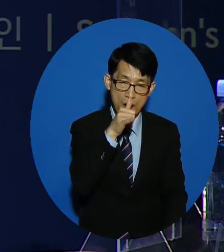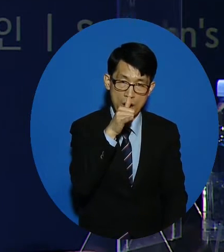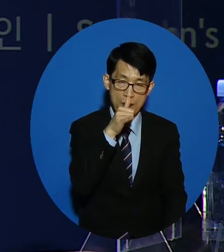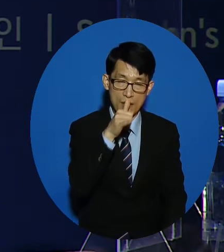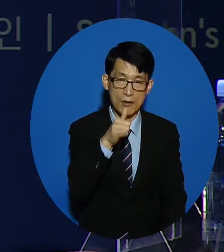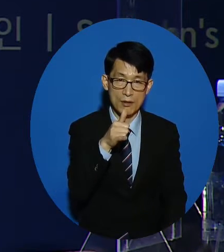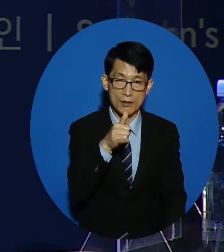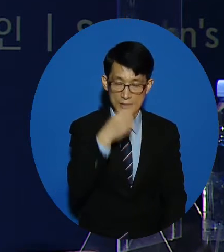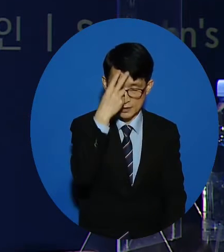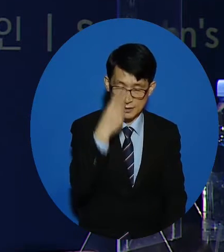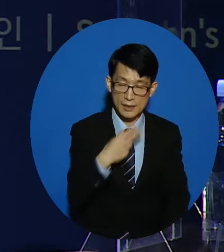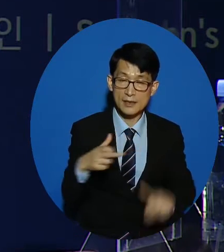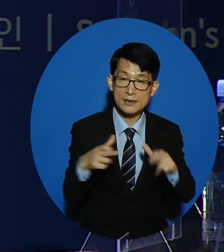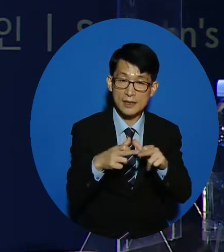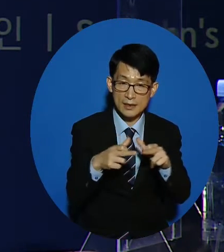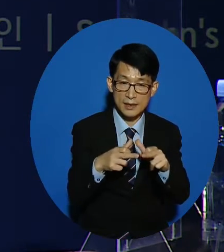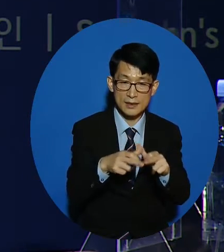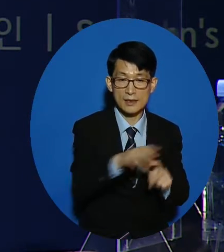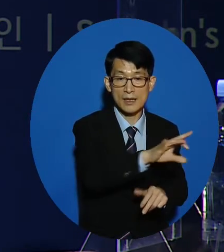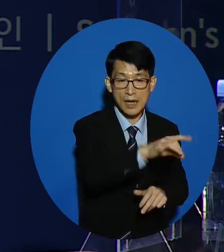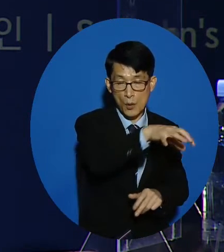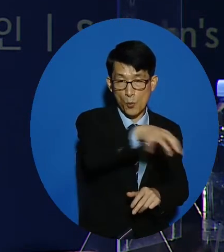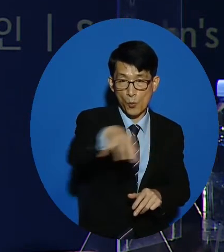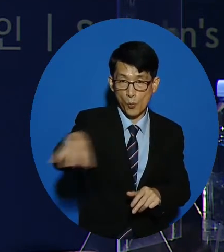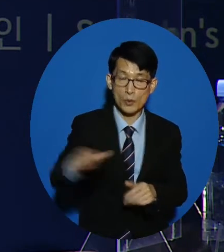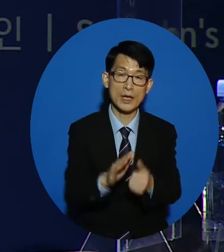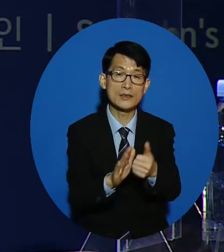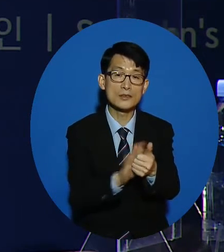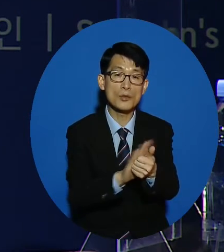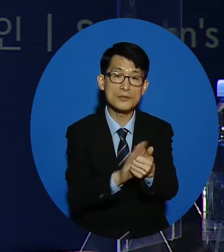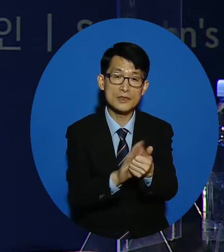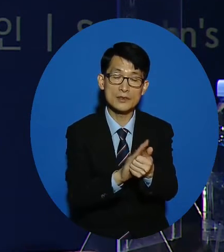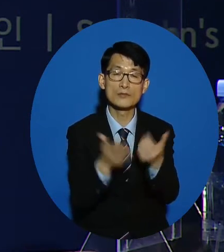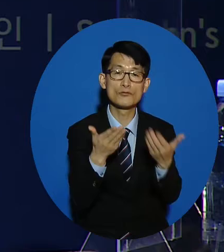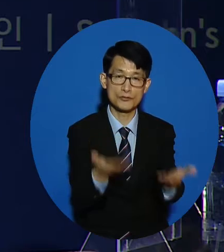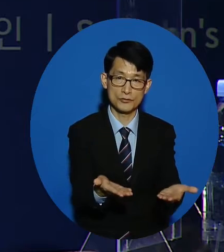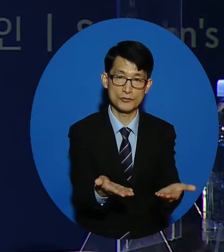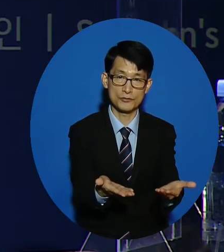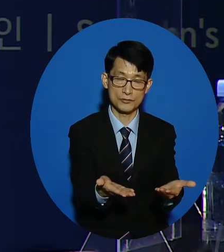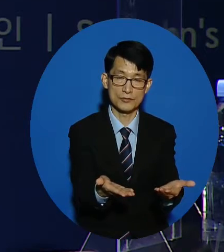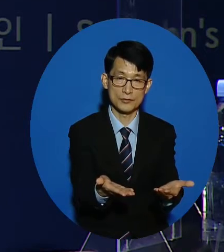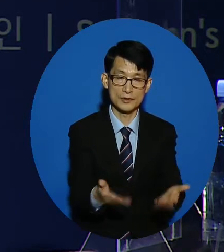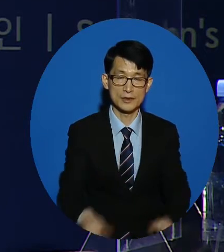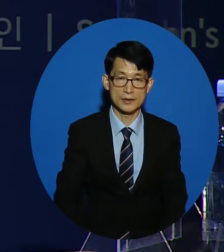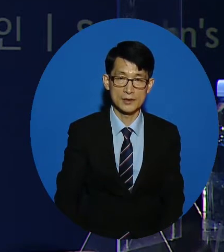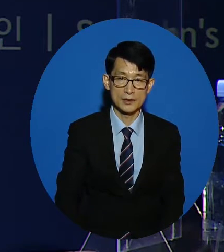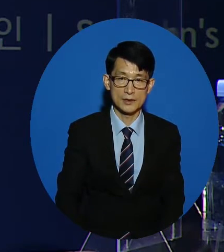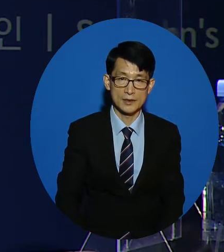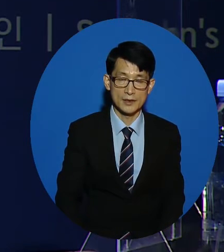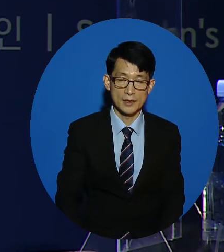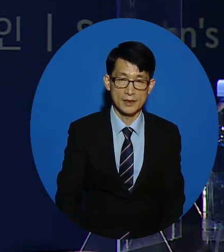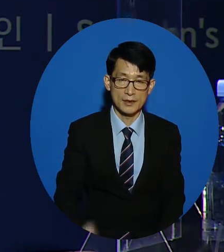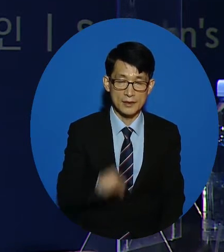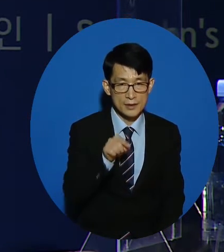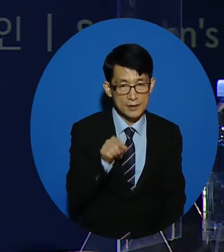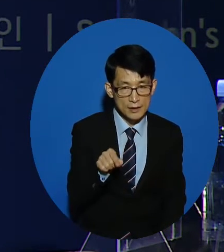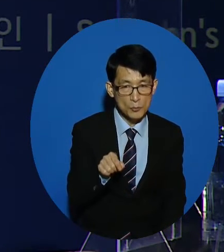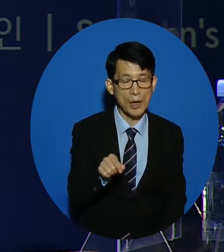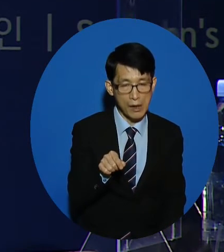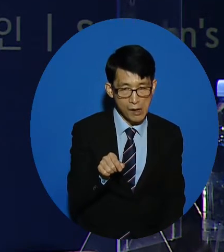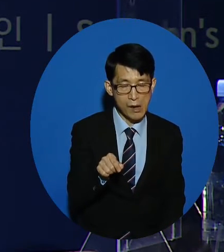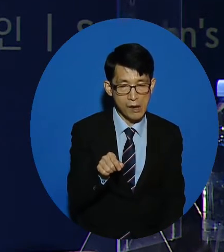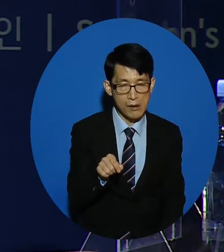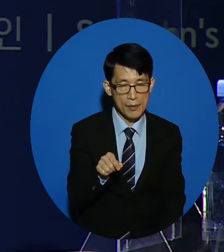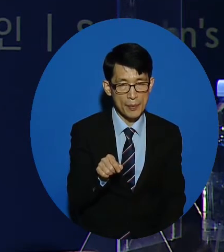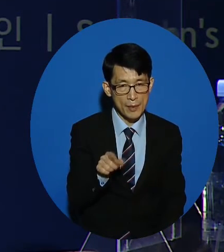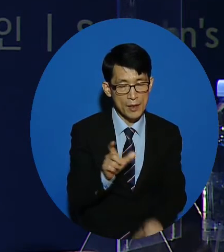있는 시각장애인 분들한테 일부 서비스를 제공하고 있다. 이 성과는